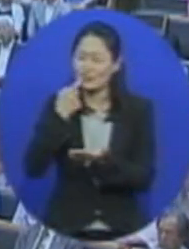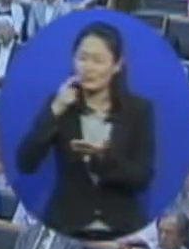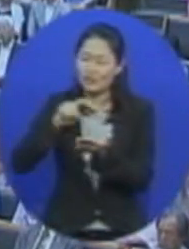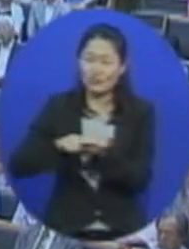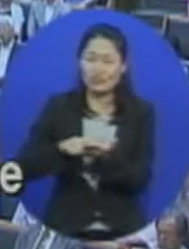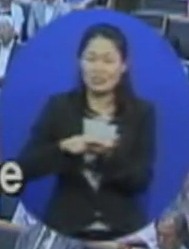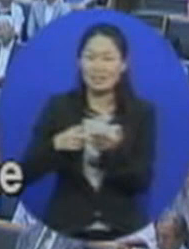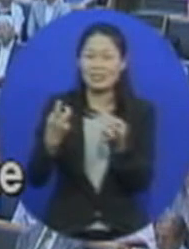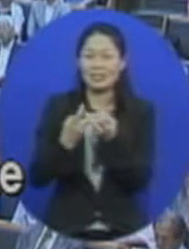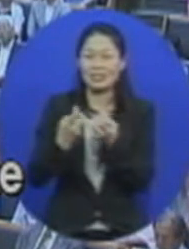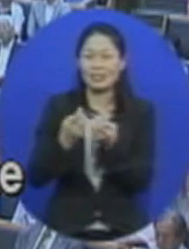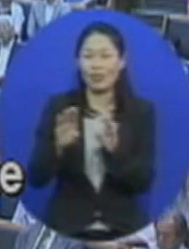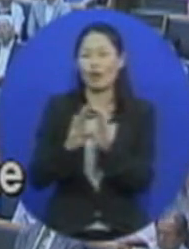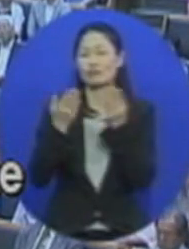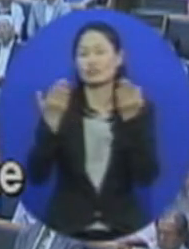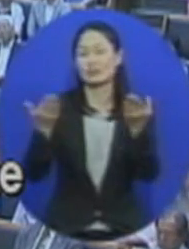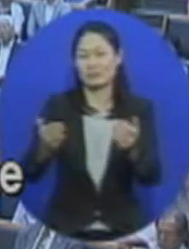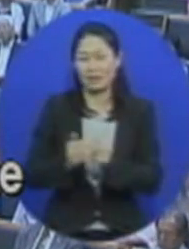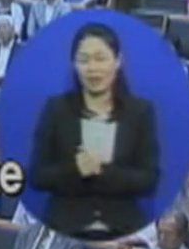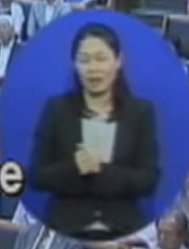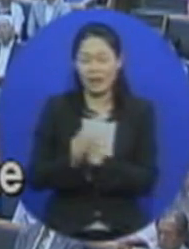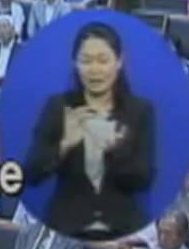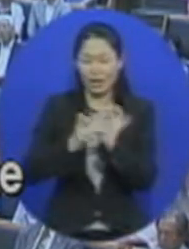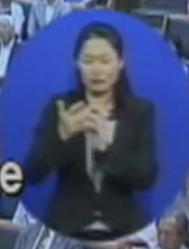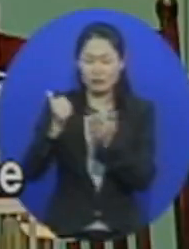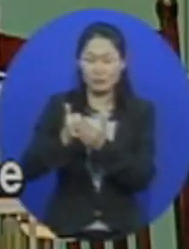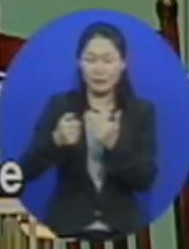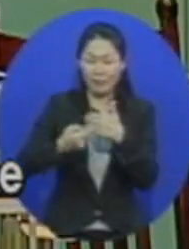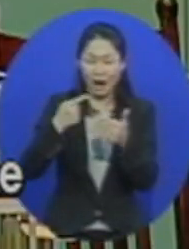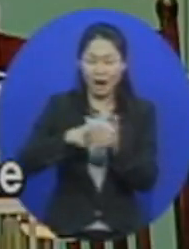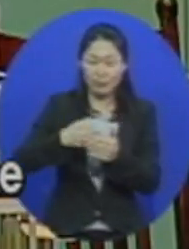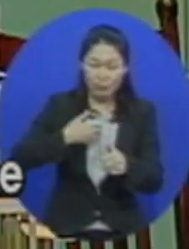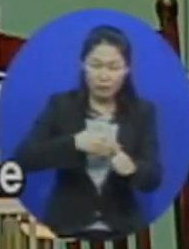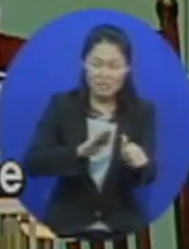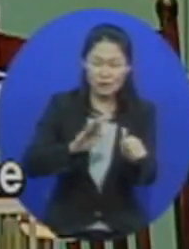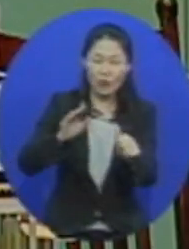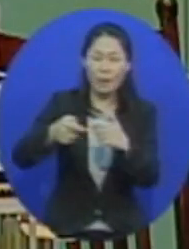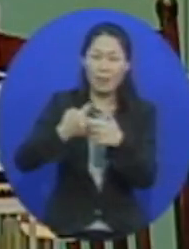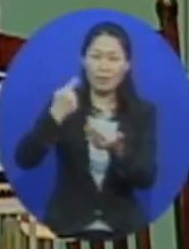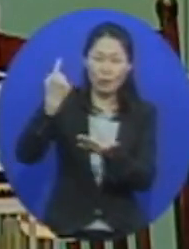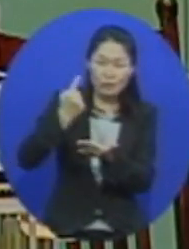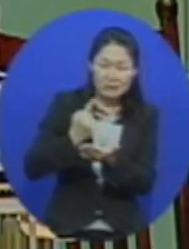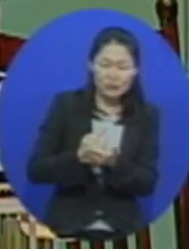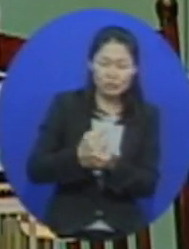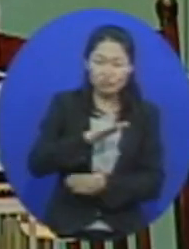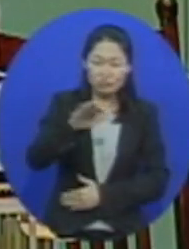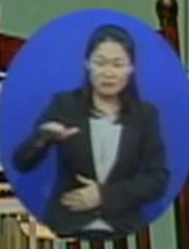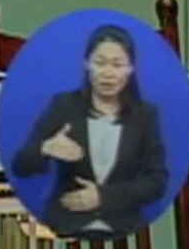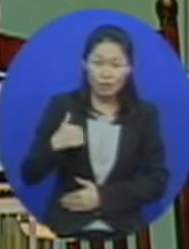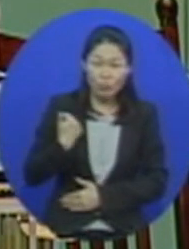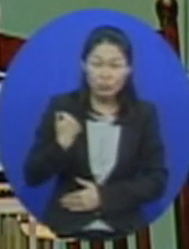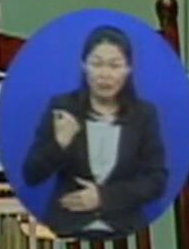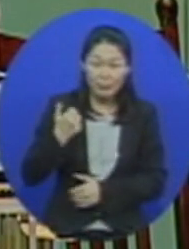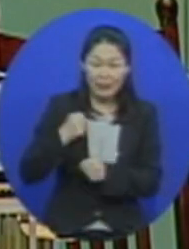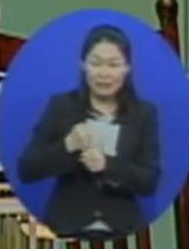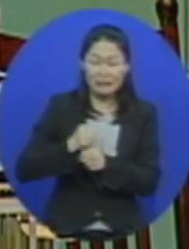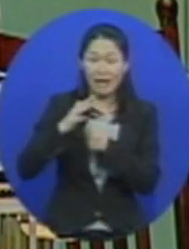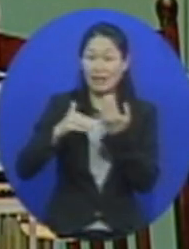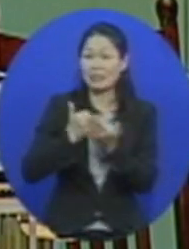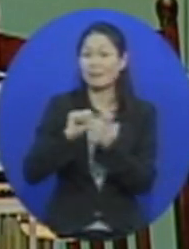주셨어요 예수님을 우리 마음에 보내주시고 우리 마음에 오시게 하시고 우리가 그것을 모르게 하실 하나님이